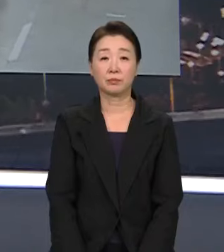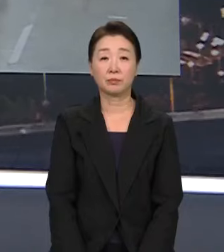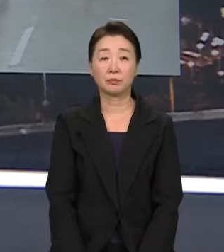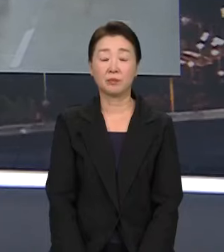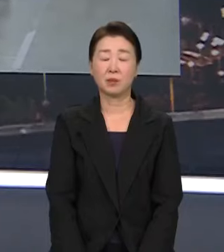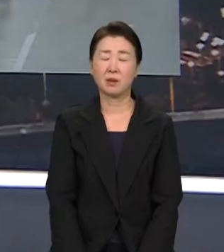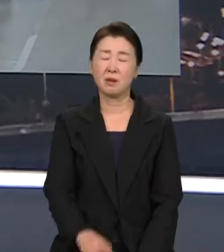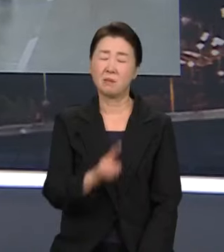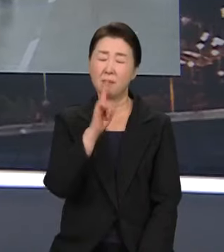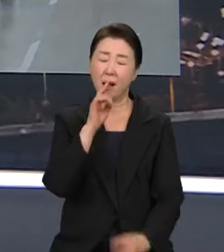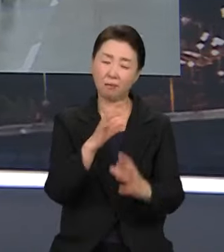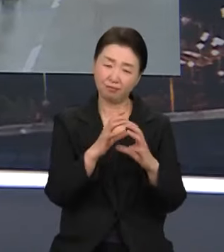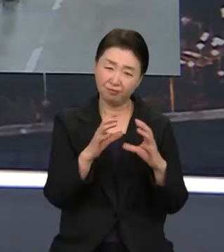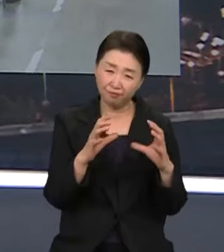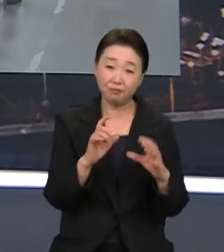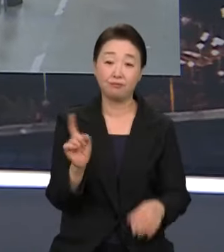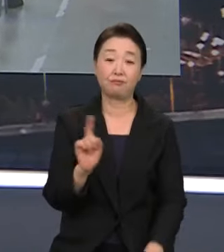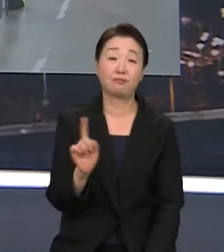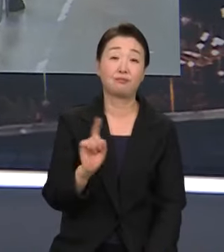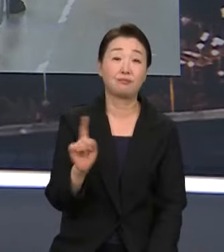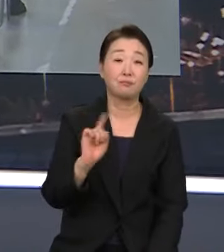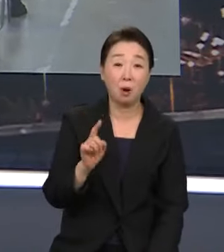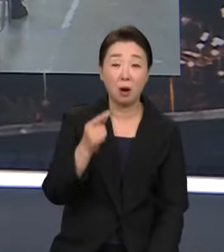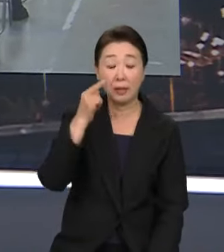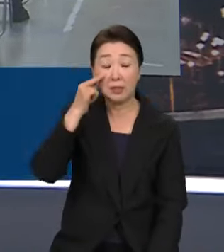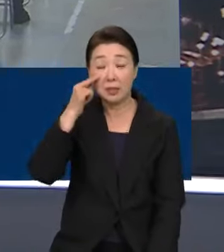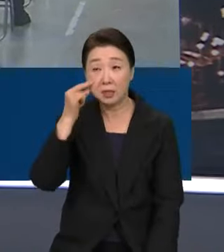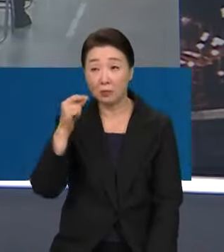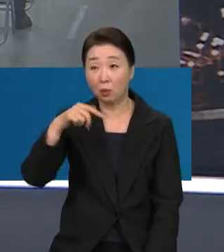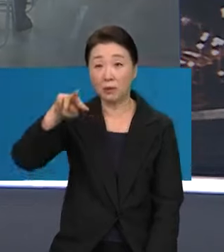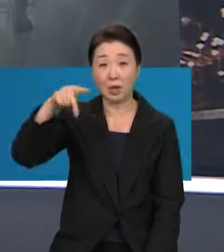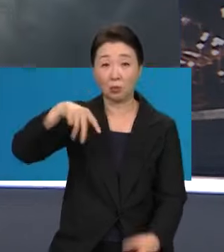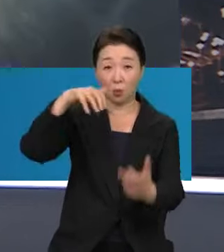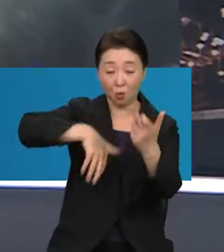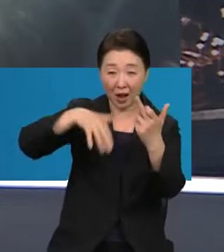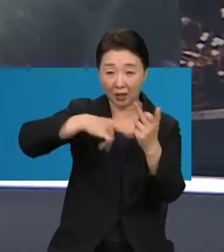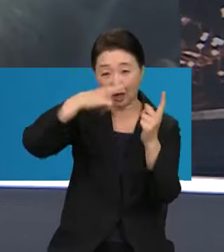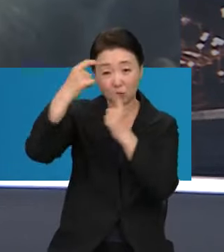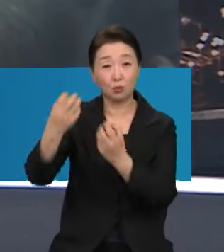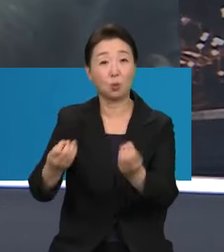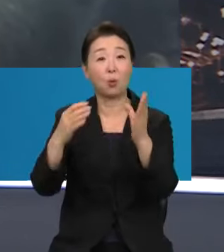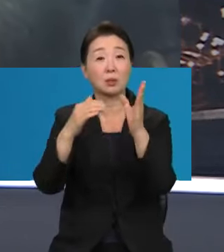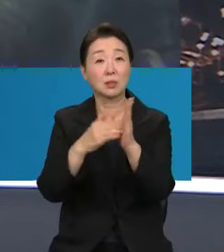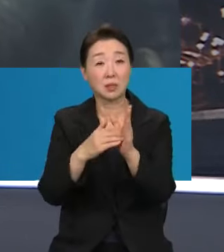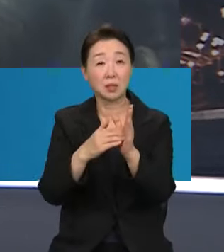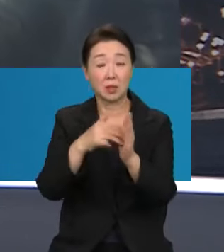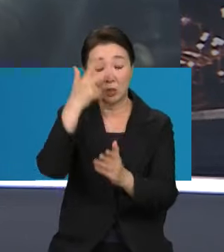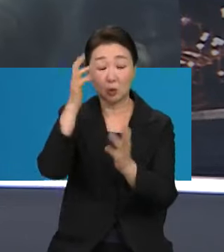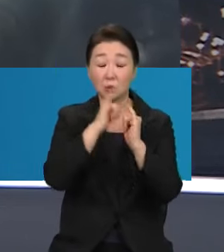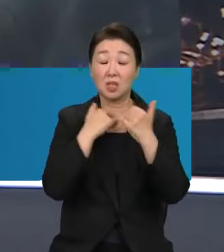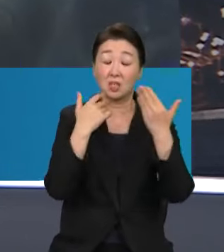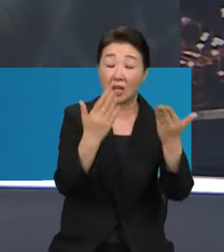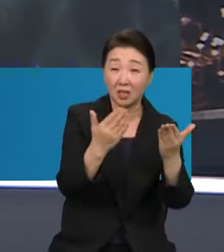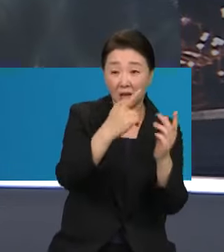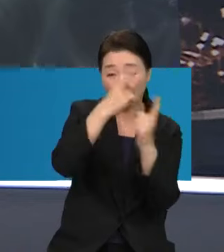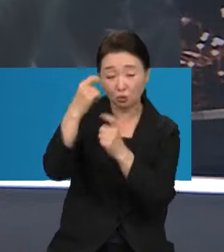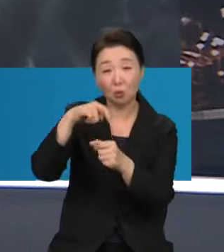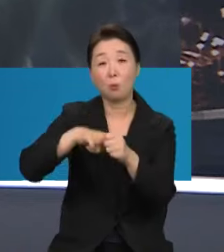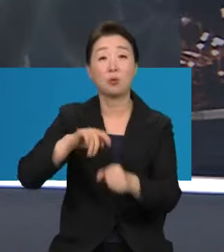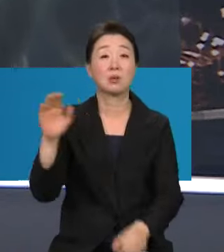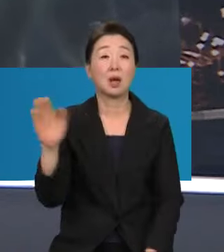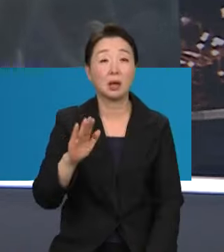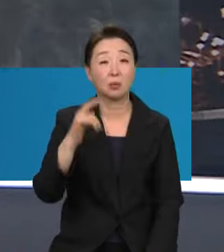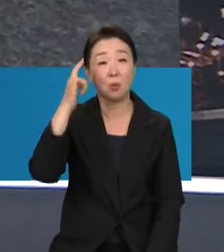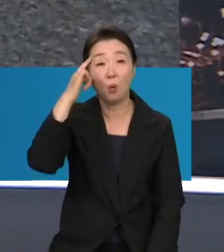네 논란 끝에 열린 일본 사도광산 추도식은이 조선인 희생자를 추도하는 행사라 그보다 일본이 세계 문화 유산